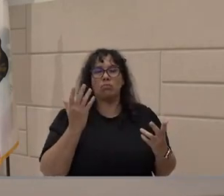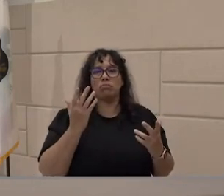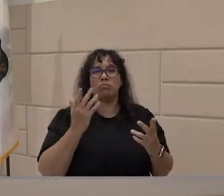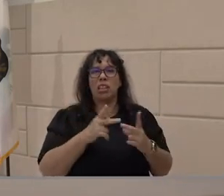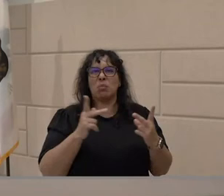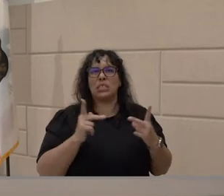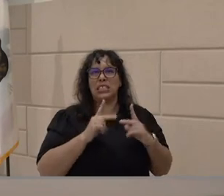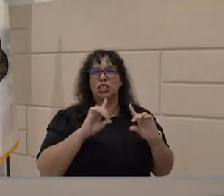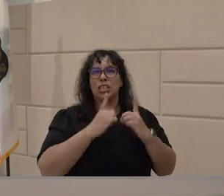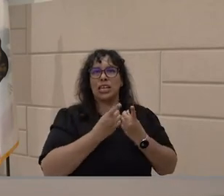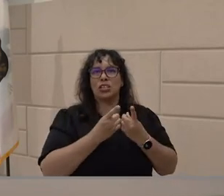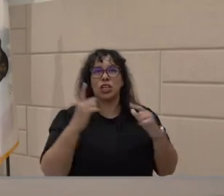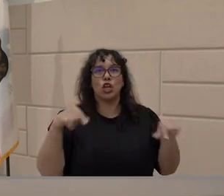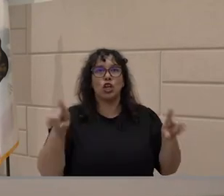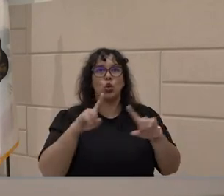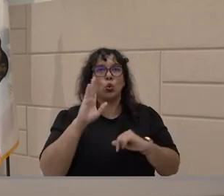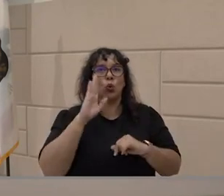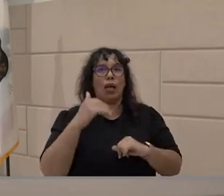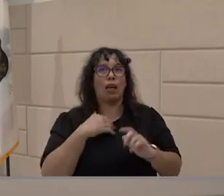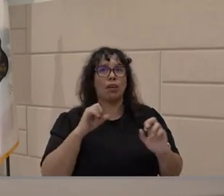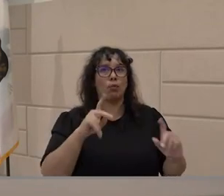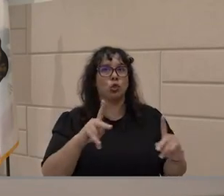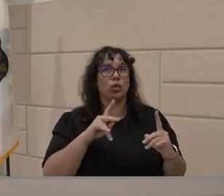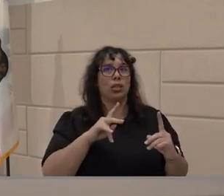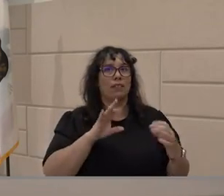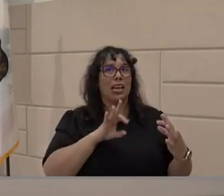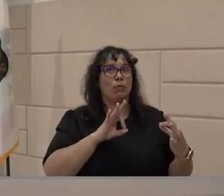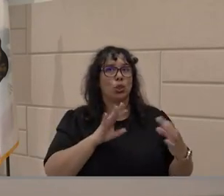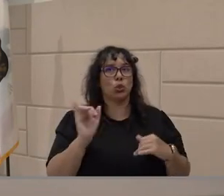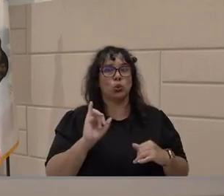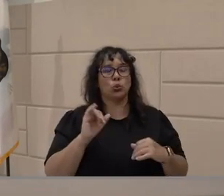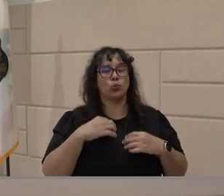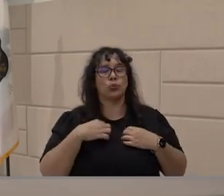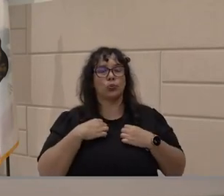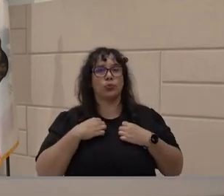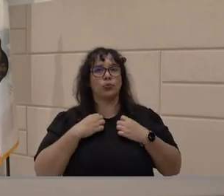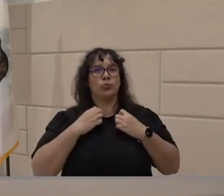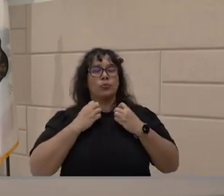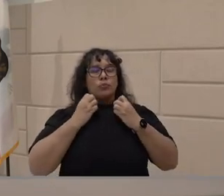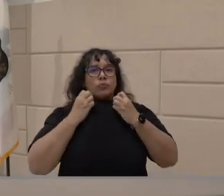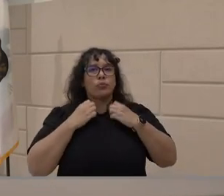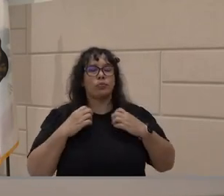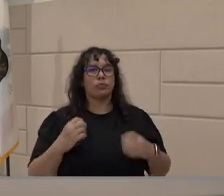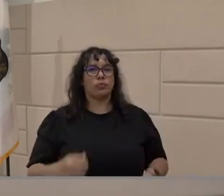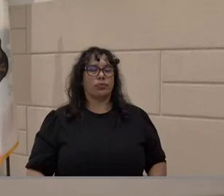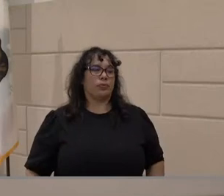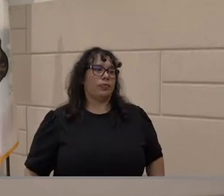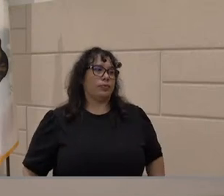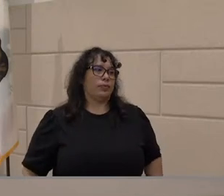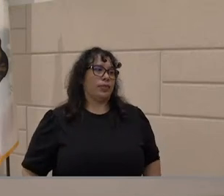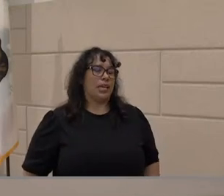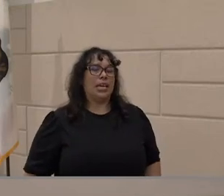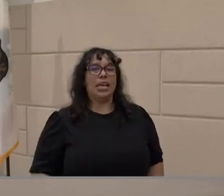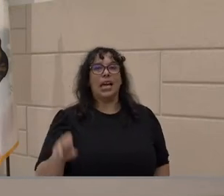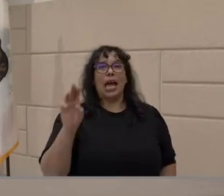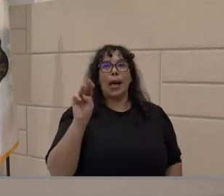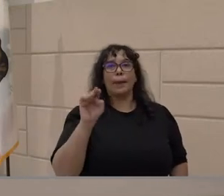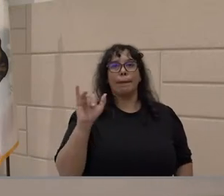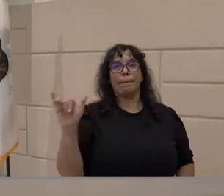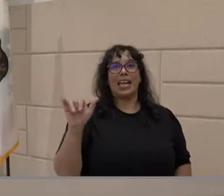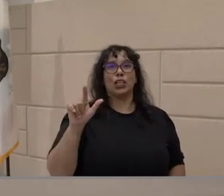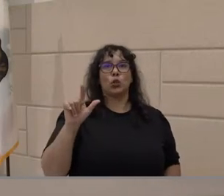មានជាបន្តបន្ទាប់មកកាន់គណៈកម្មការសាលារៀនហើយសមាជិកគណៈកម្មការសាលារៀននឹងមានឱកាសសម្រាប់បង្ហាញជាយោបល់